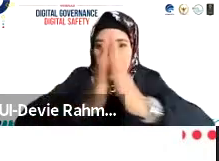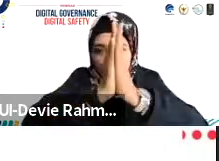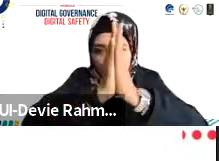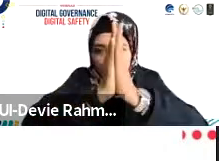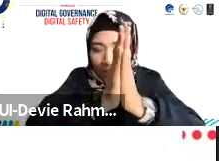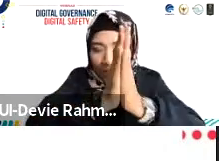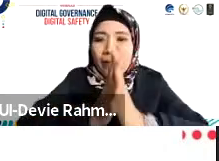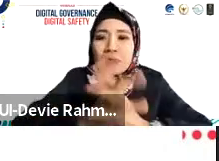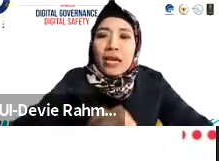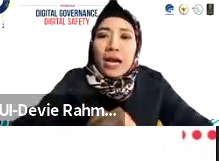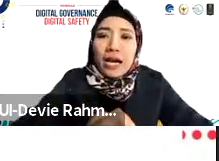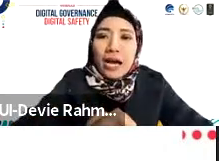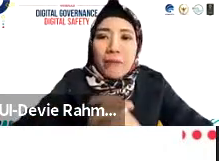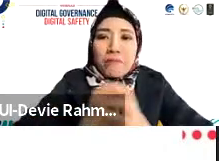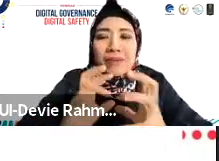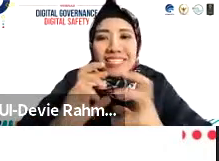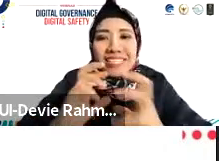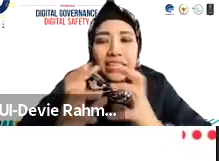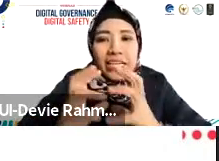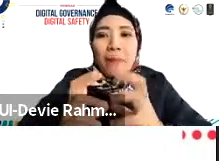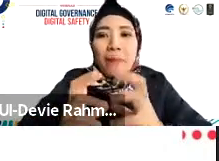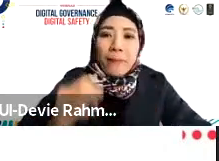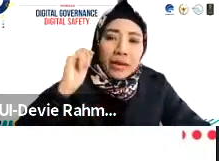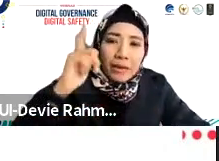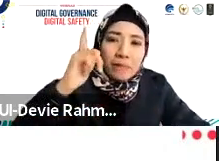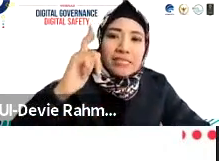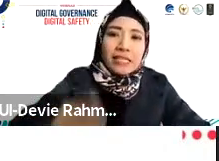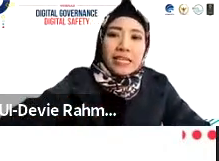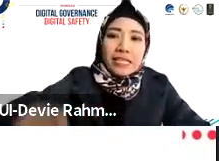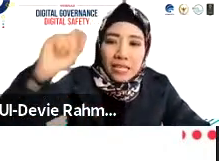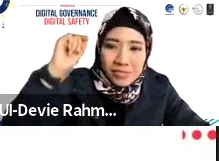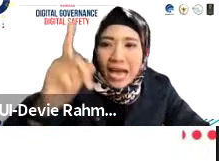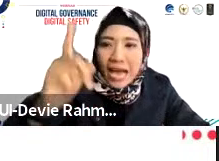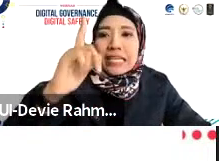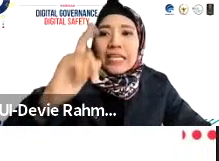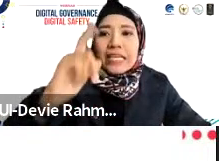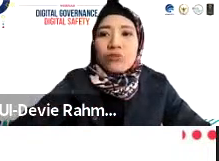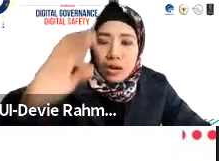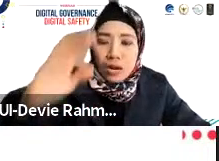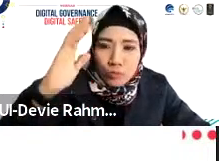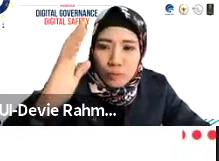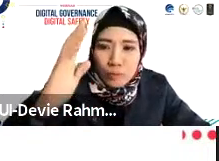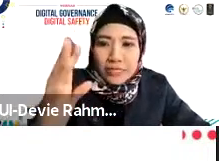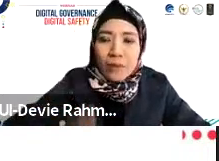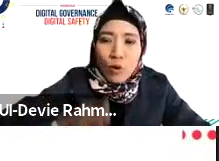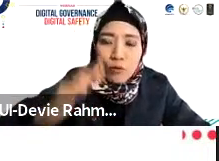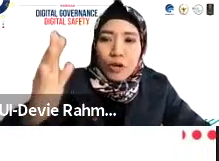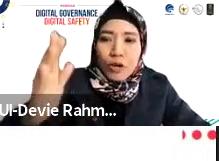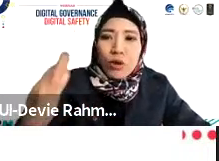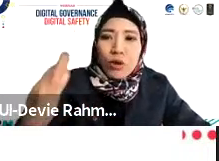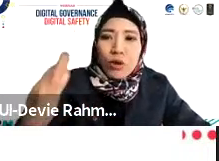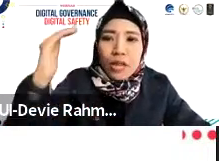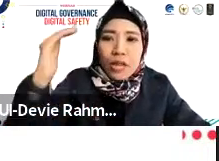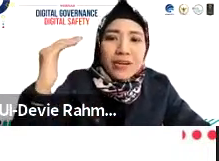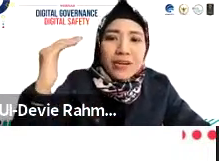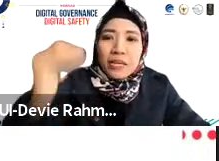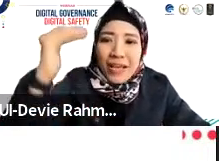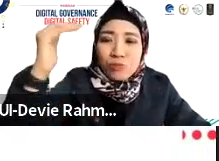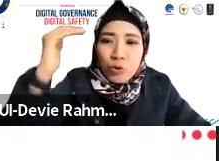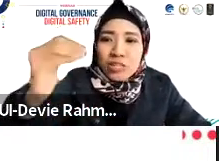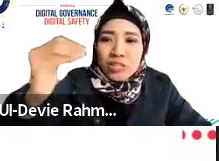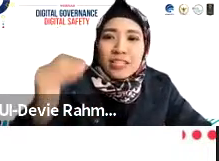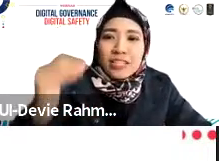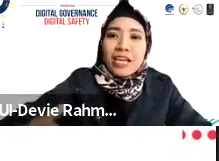dari suhunya. Trik-trik apa? Apakah misalnya dalam sehari, itu dalam 24 jam, OVO itu akan selalu